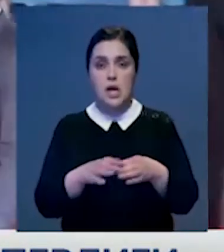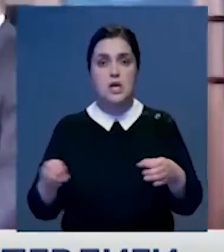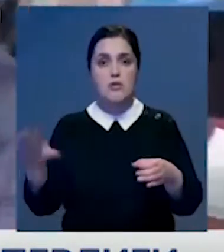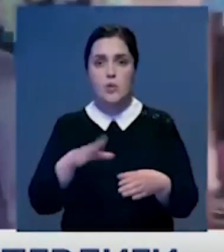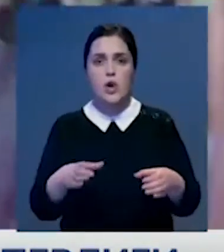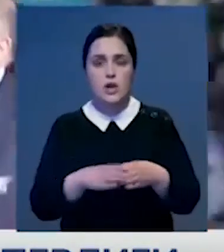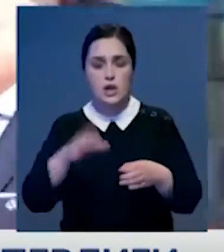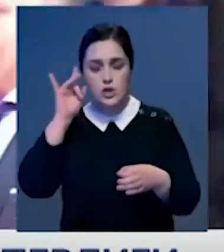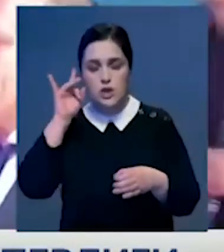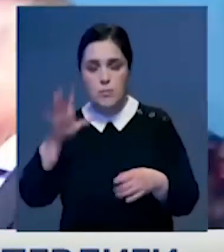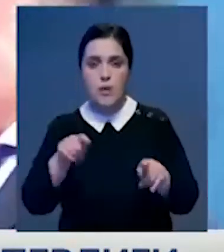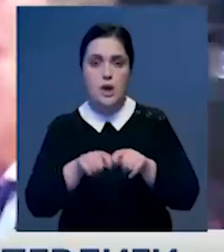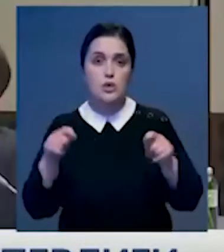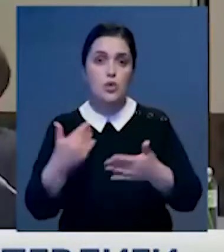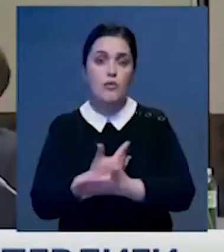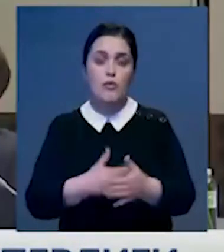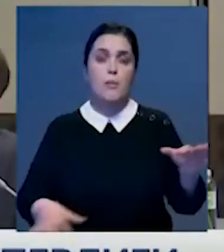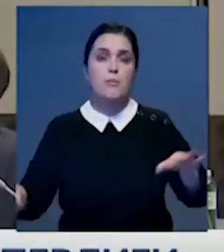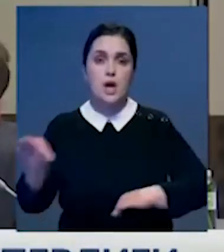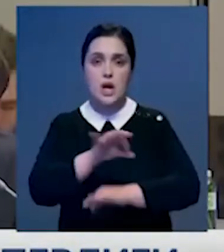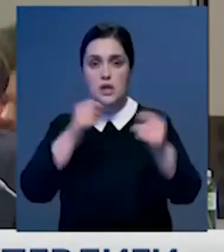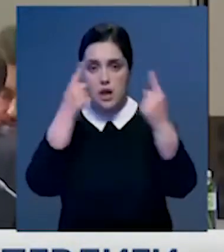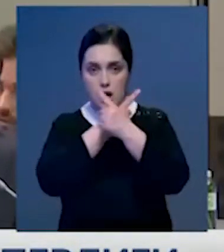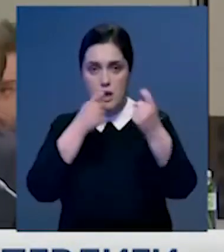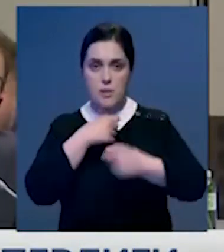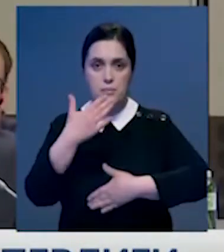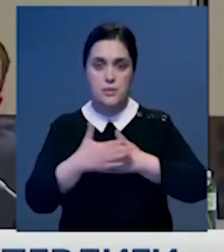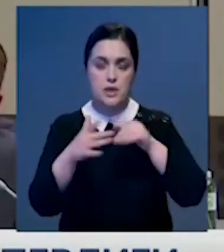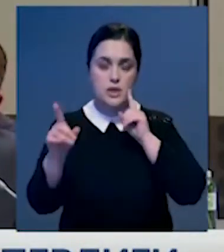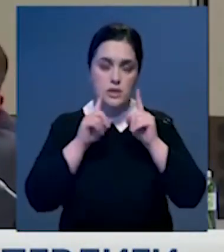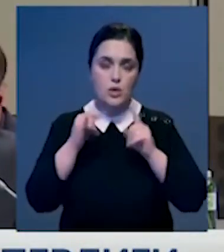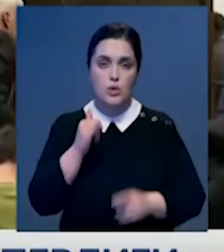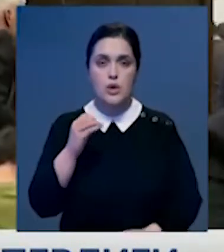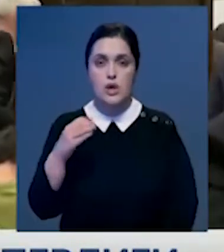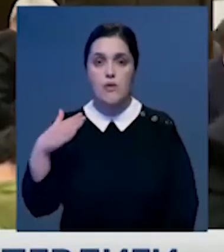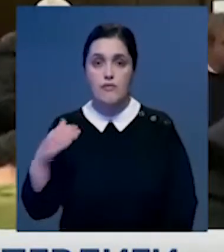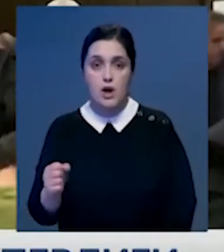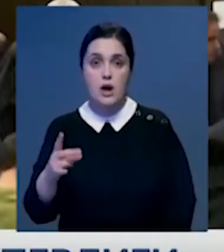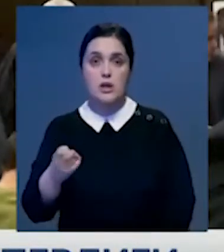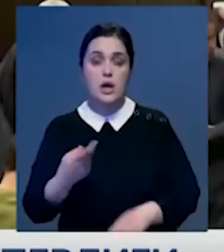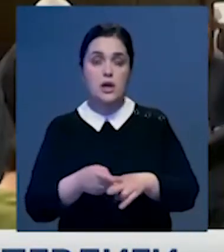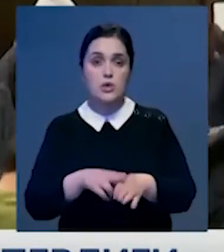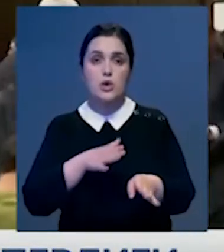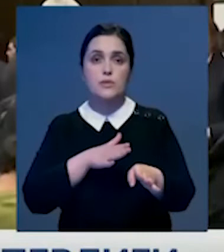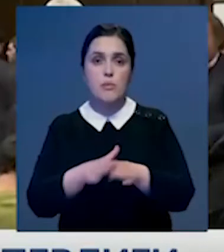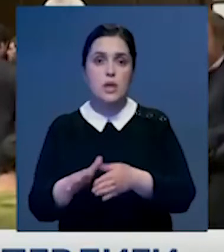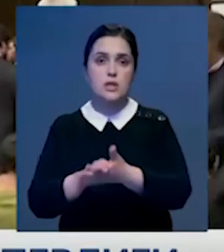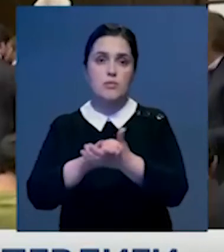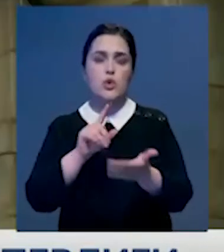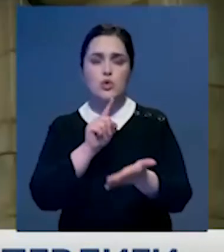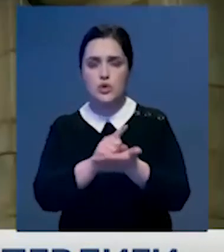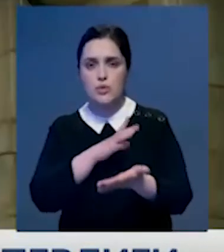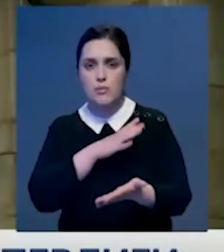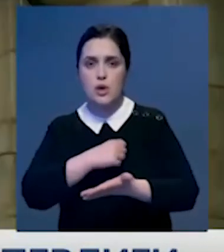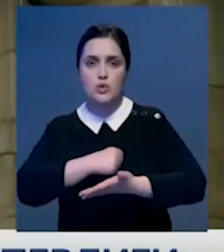создании нового проекта анонсировали как раз перед заседанием уефа на котором исполком союза должен был утвердить